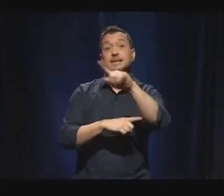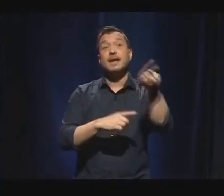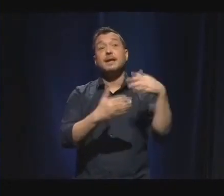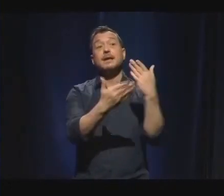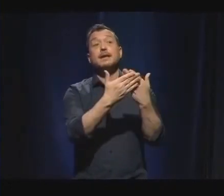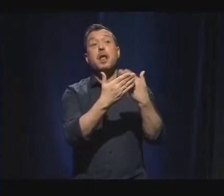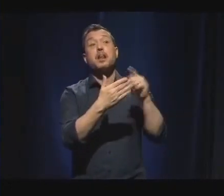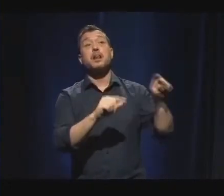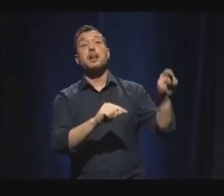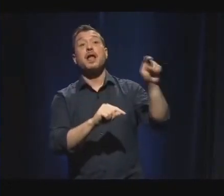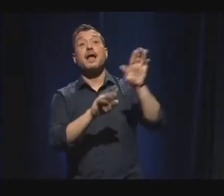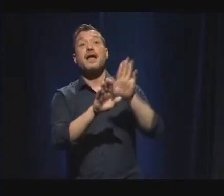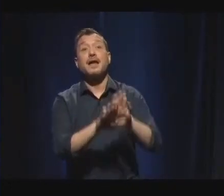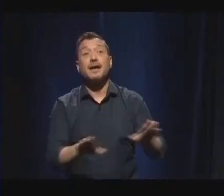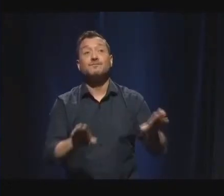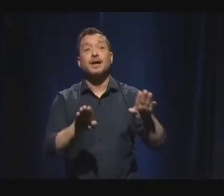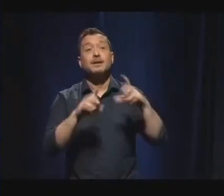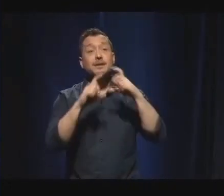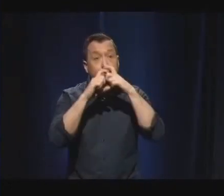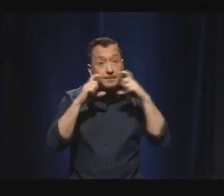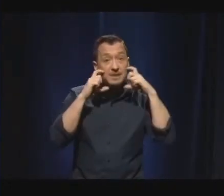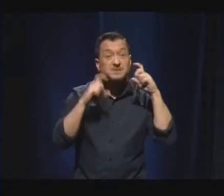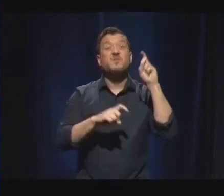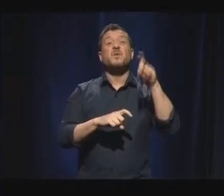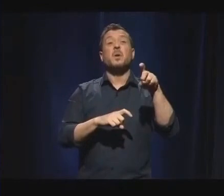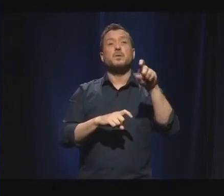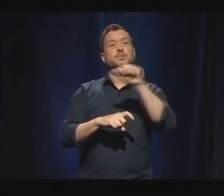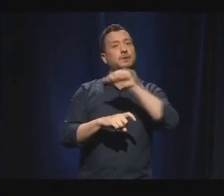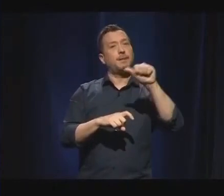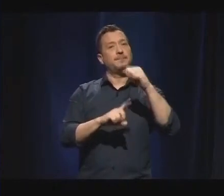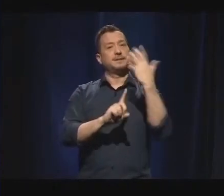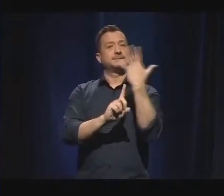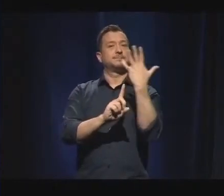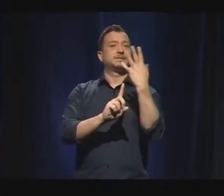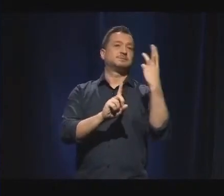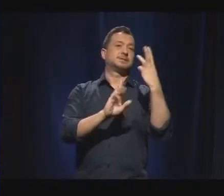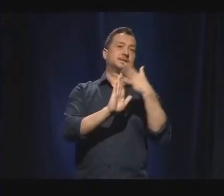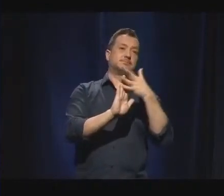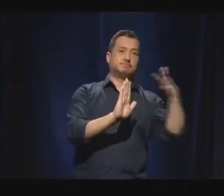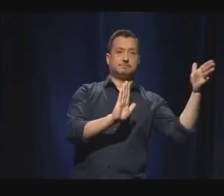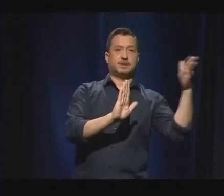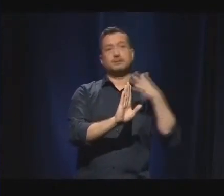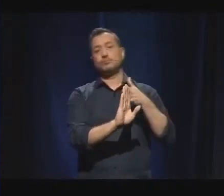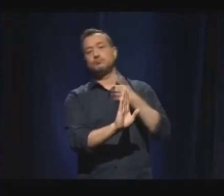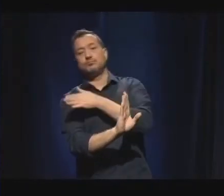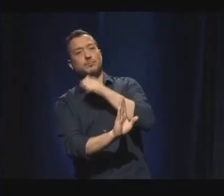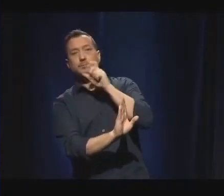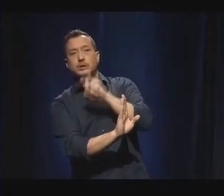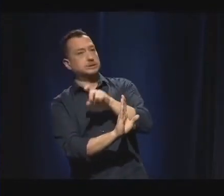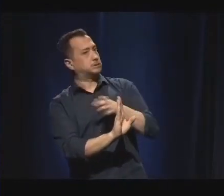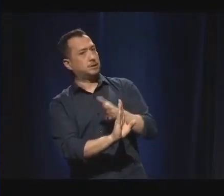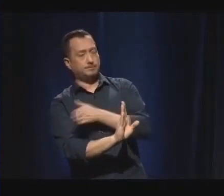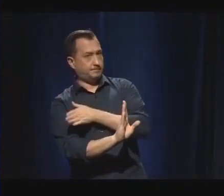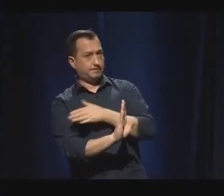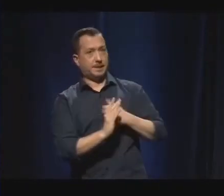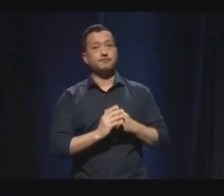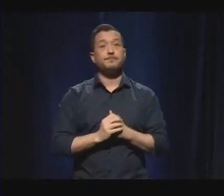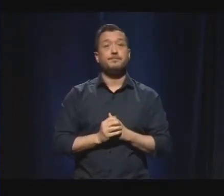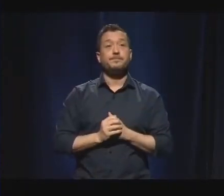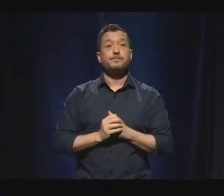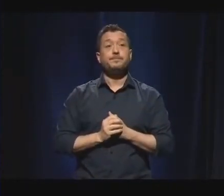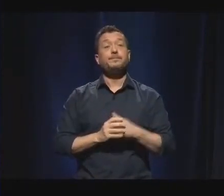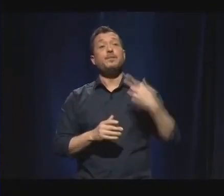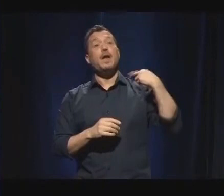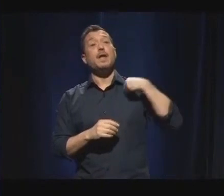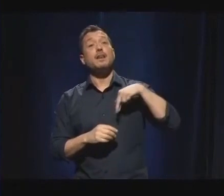a fait aussi un accommodement dans toutes les zones oranges, le nombre de personnes maximum dans les lieux de culte va passer de